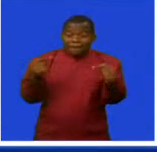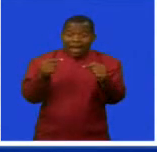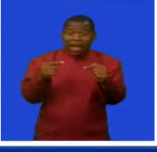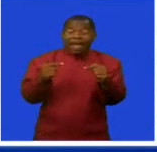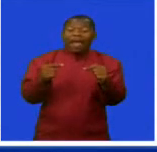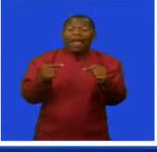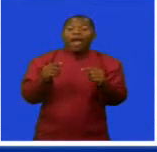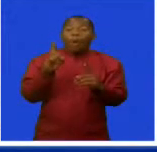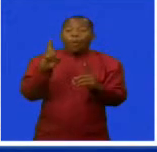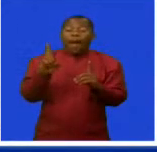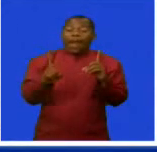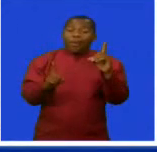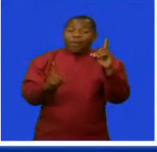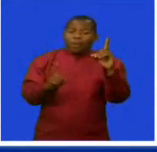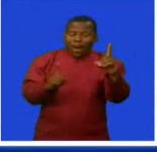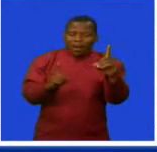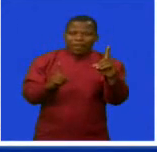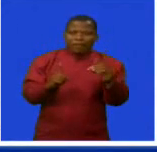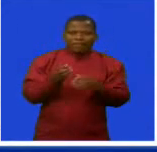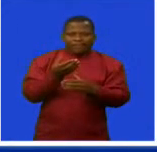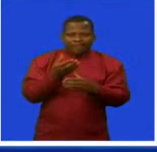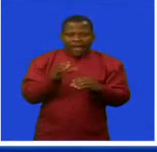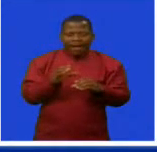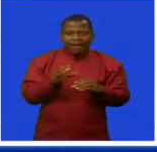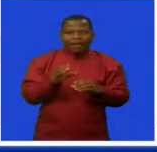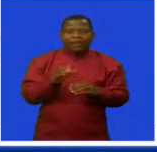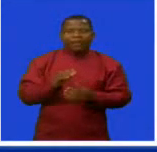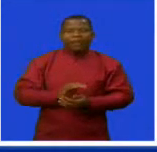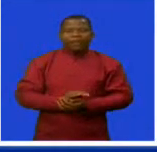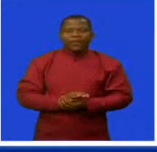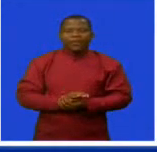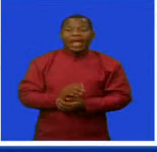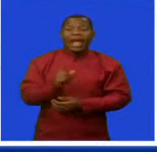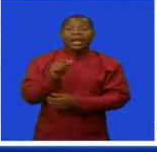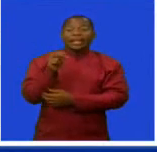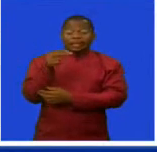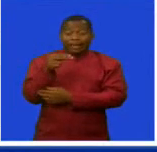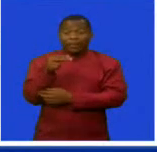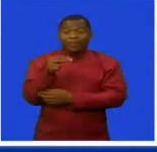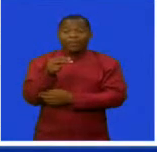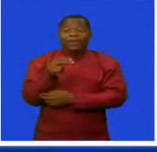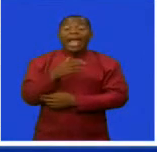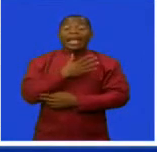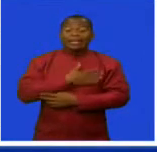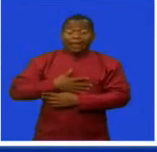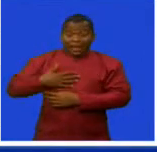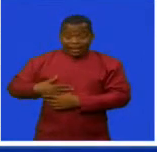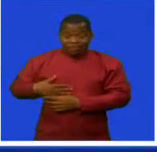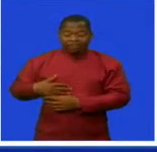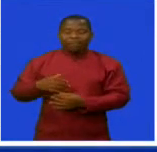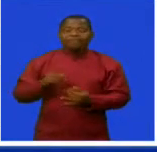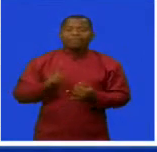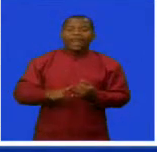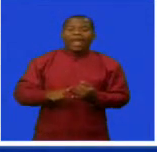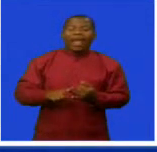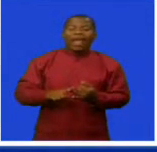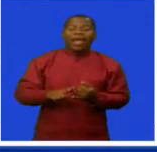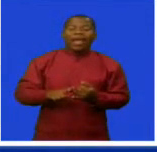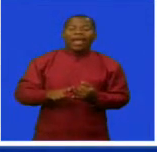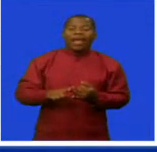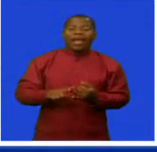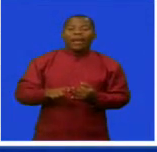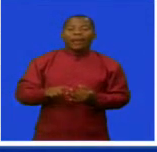lase-Ukraine ngeligoli linye nangale nangala. Ngalesineke likhethelo lesive laseGermany lawutholana etulu-ke nelikhethelo